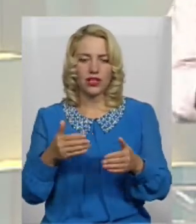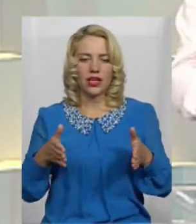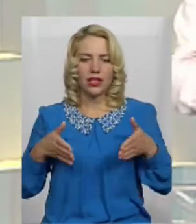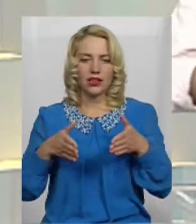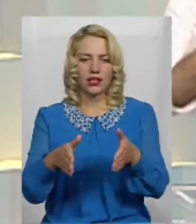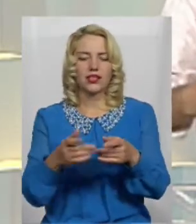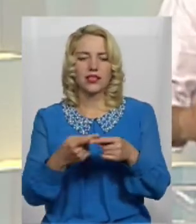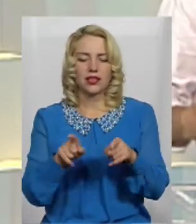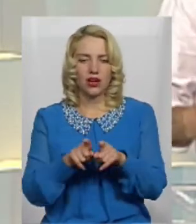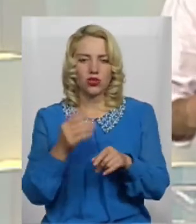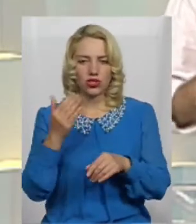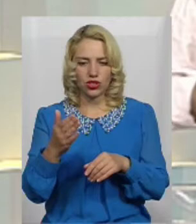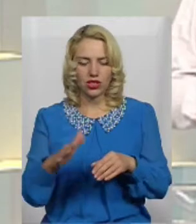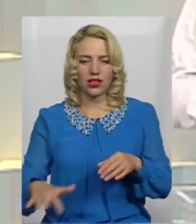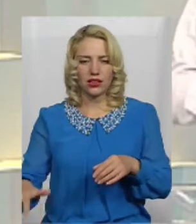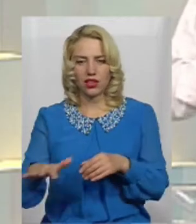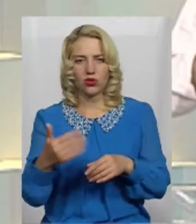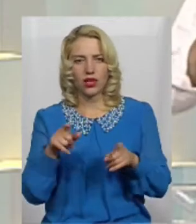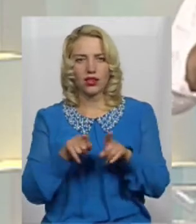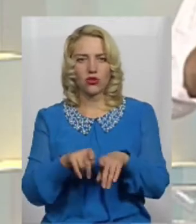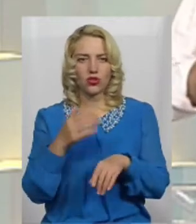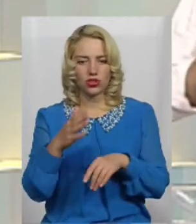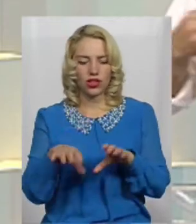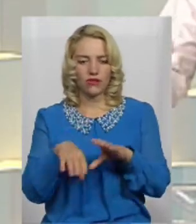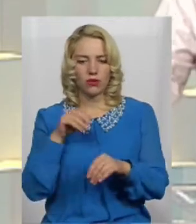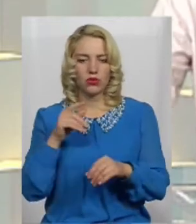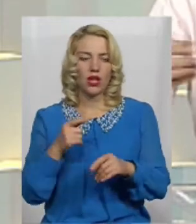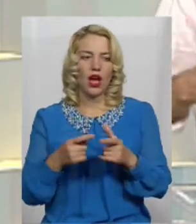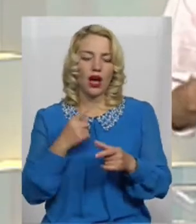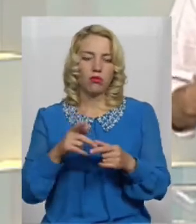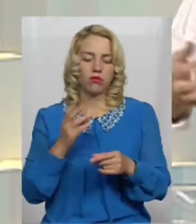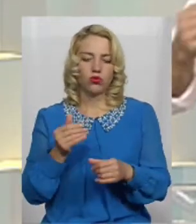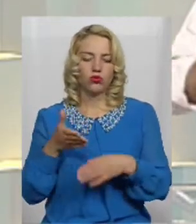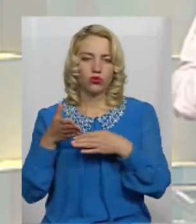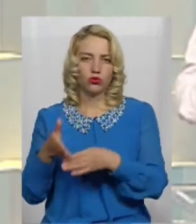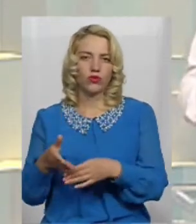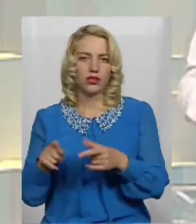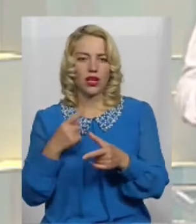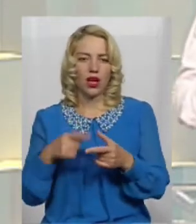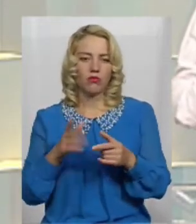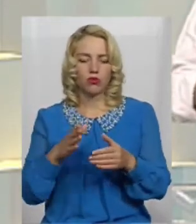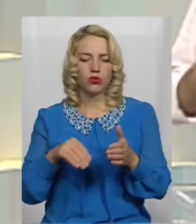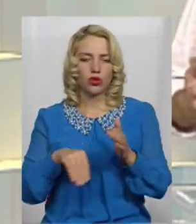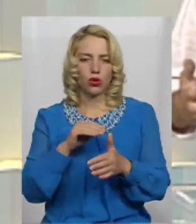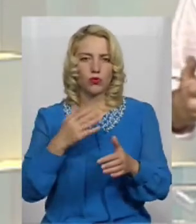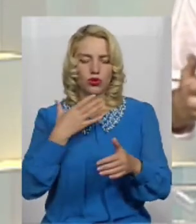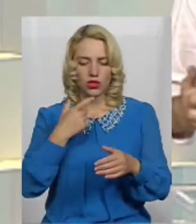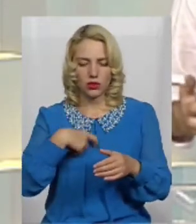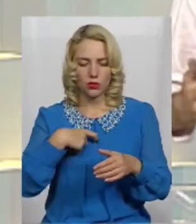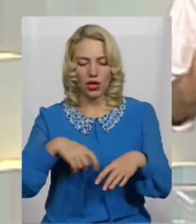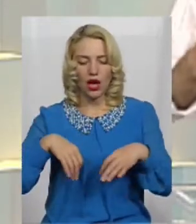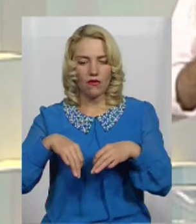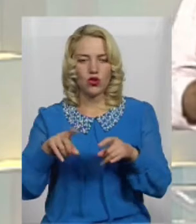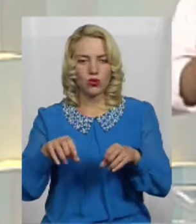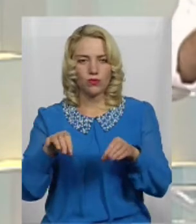територія, це теж їхні виборці. І вони будуть або дотувати, або закуповувати собі автопарк, щоб вирішити цю